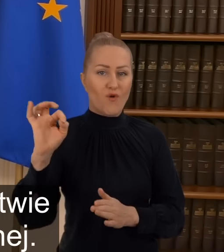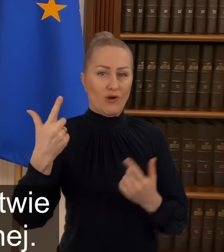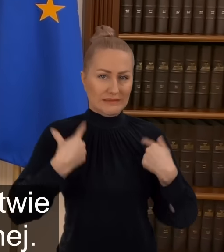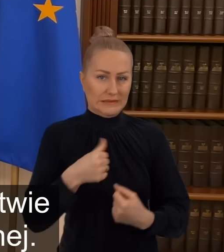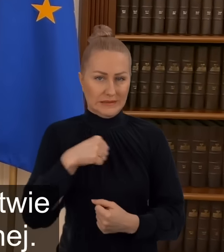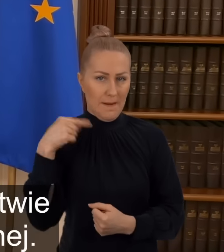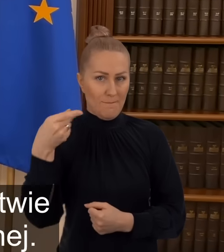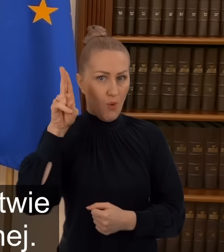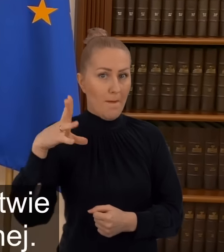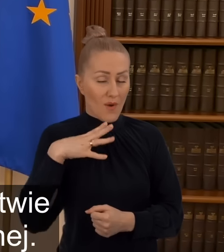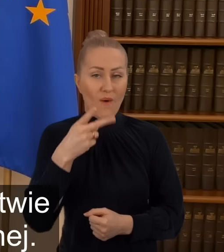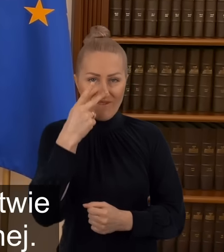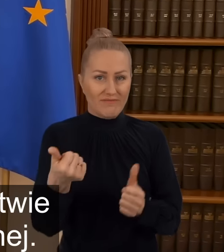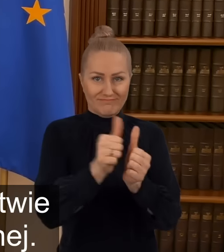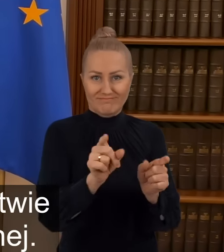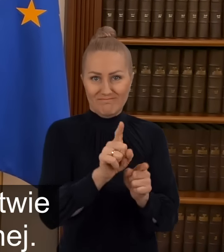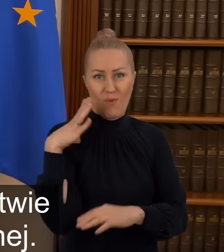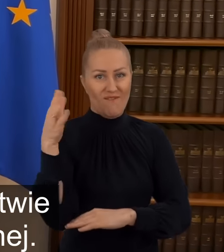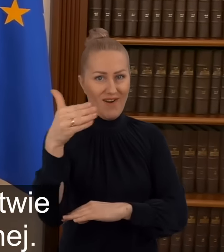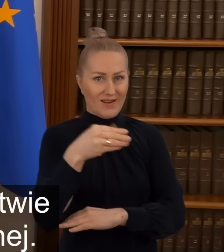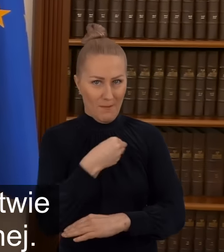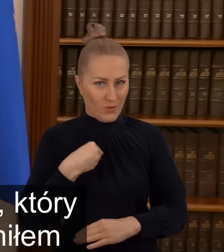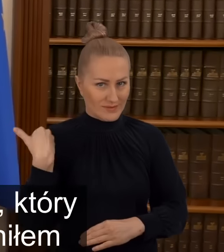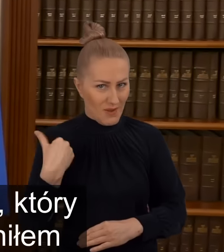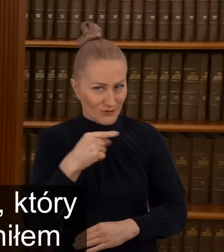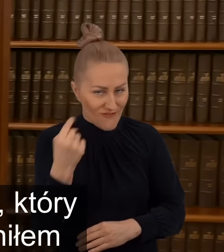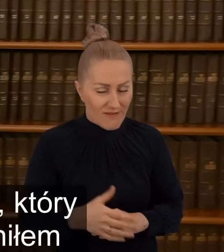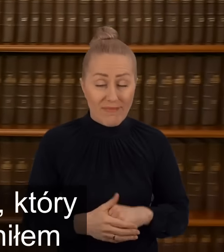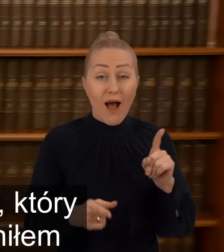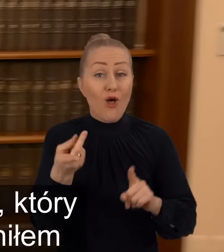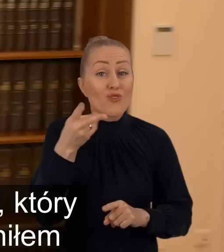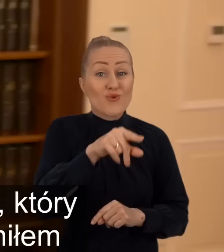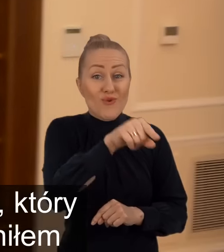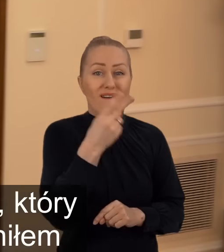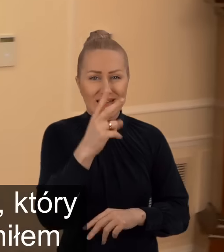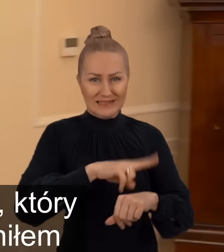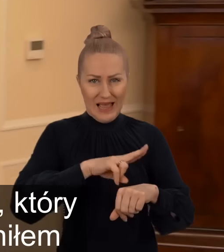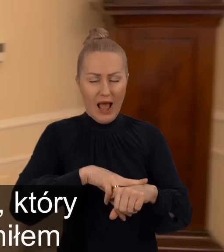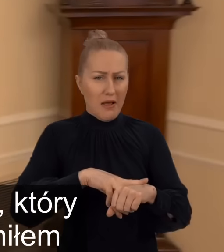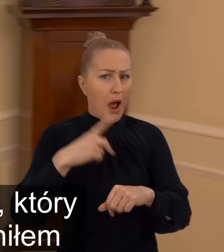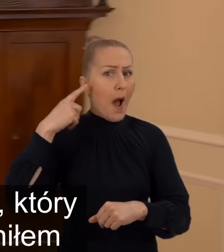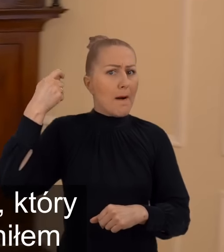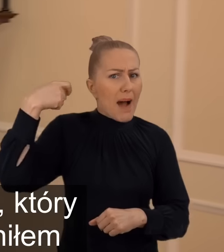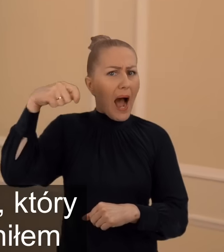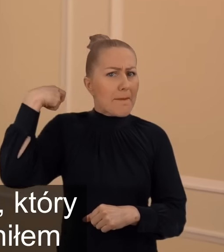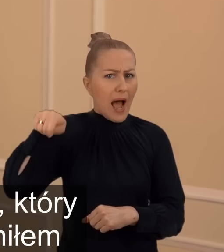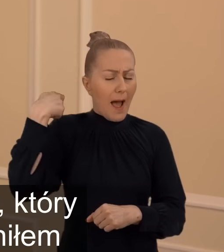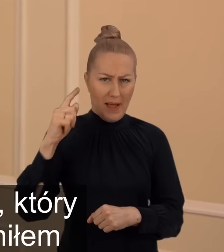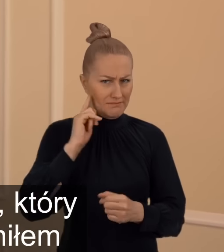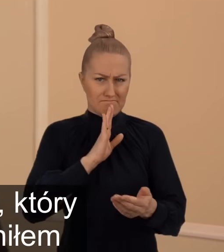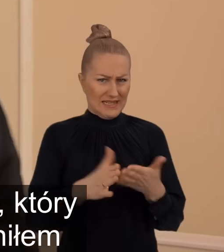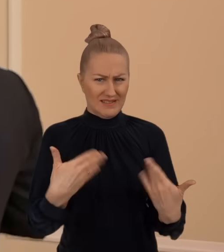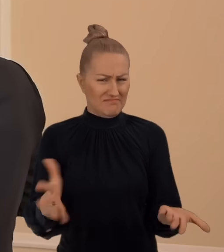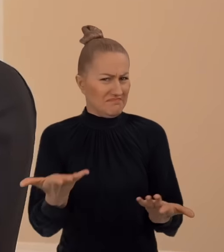od niego odbierałem w towarzystwie naszej ukochanej biało-czerwonej. Tutaj natomiast znajduje się zegar, który nie bije. Jeszcze tego nie